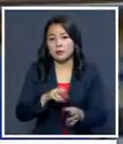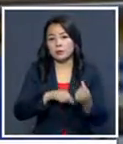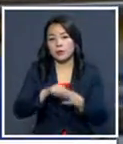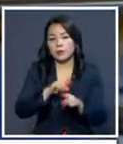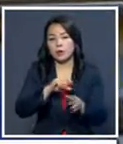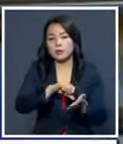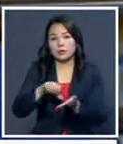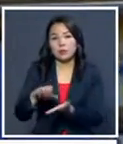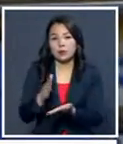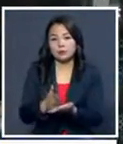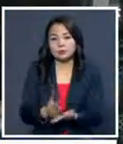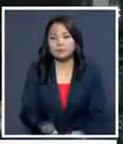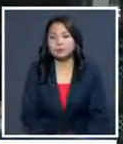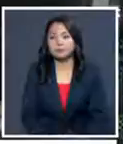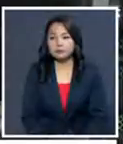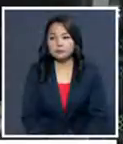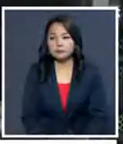бар.